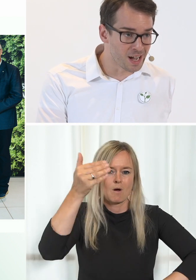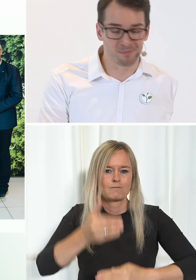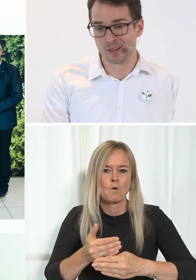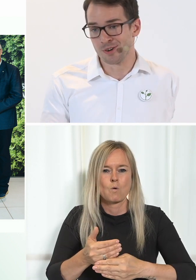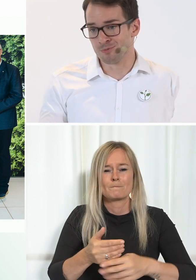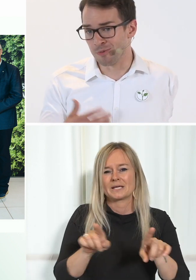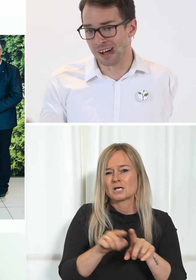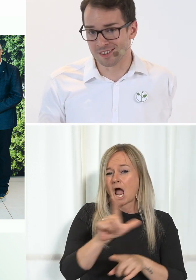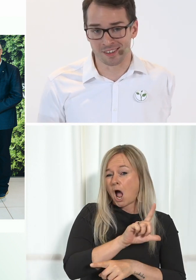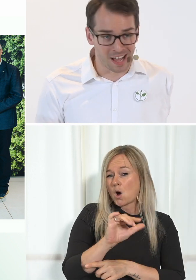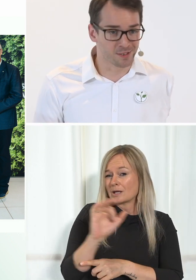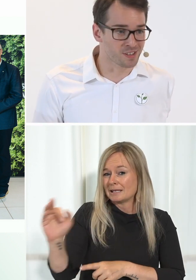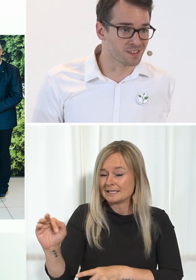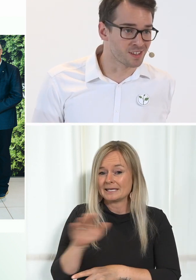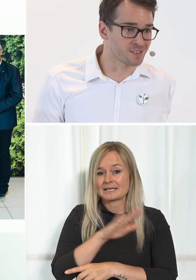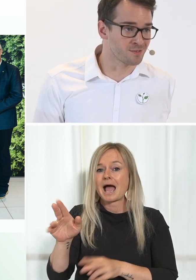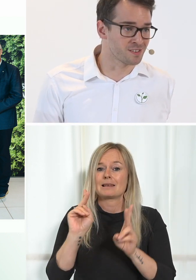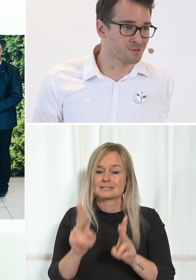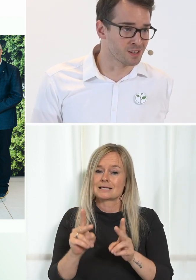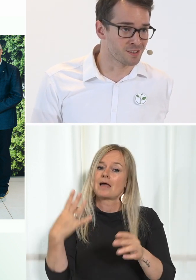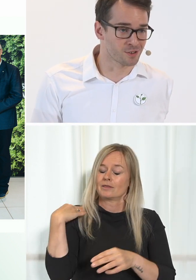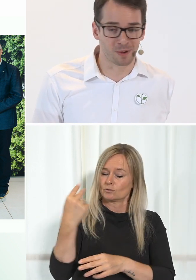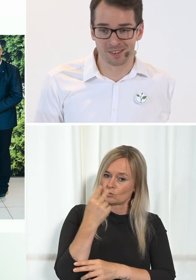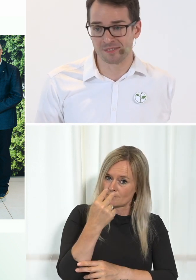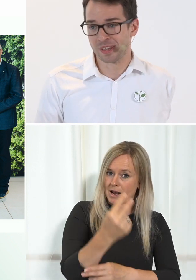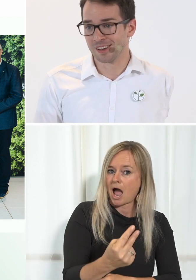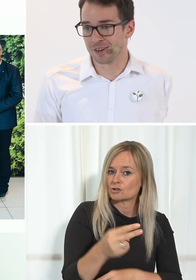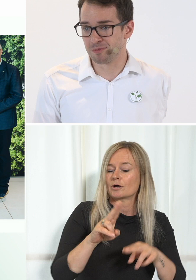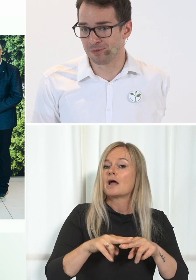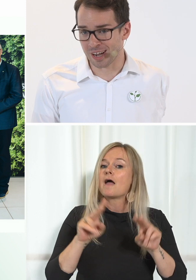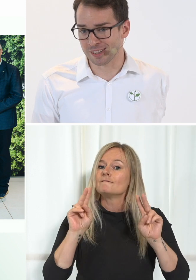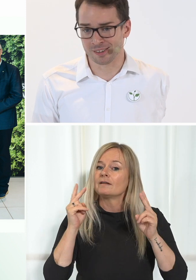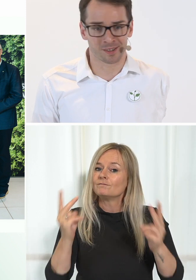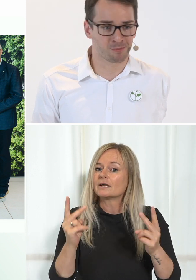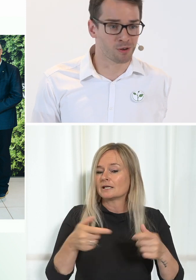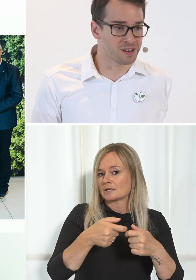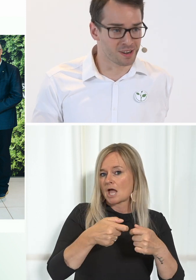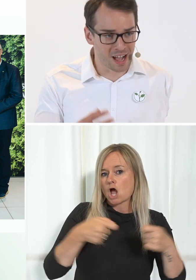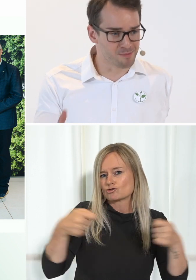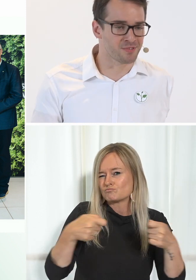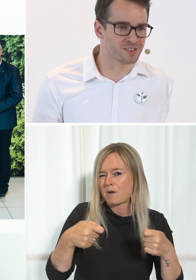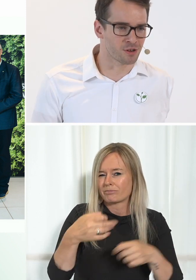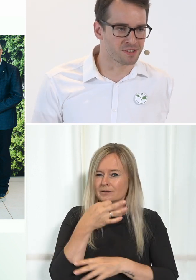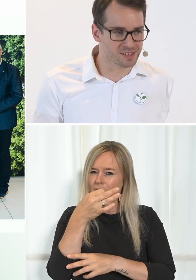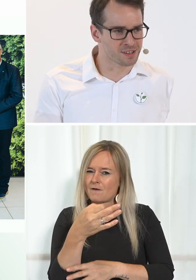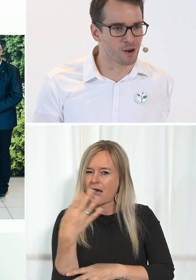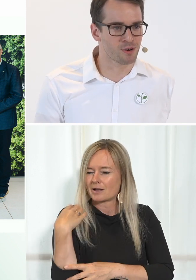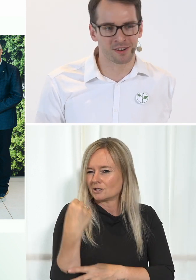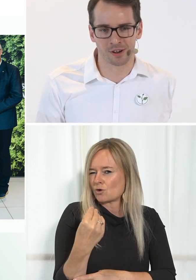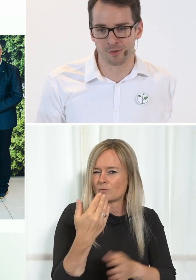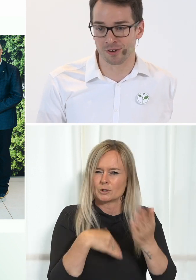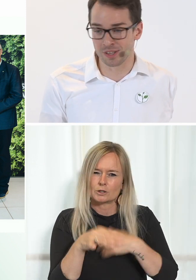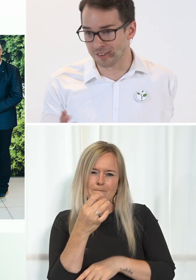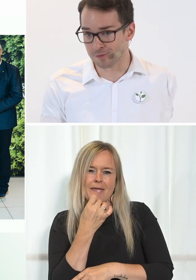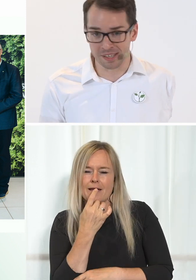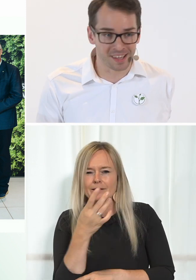Link haben, um nochmal alles nachzusehen. Das heißt, wenn Sie wirklich spannende Fragen noch einmal haben, wenn Sie nochmal sich genau